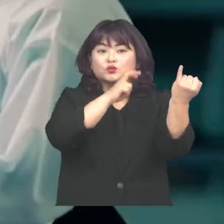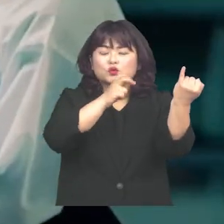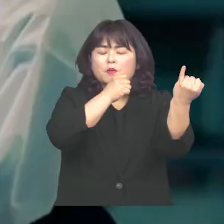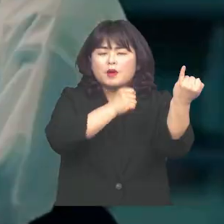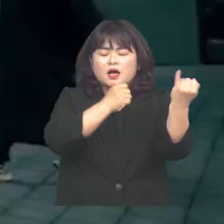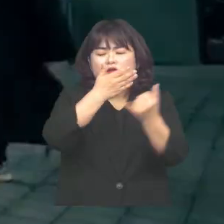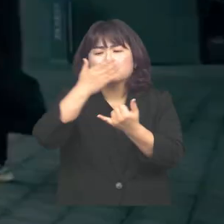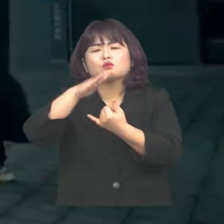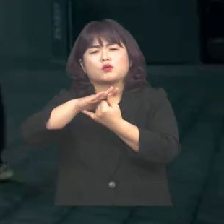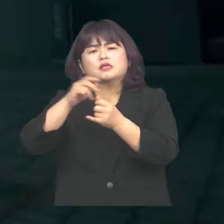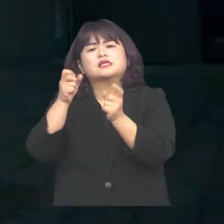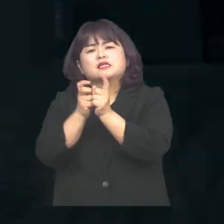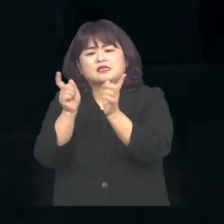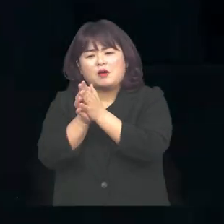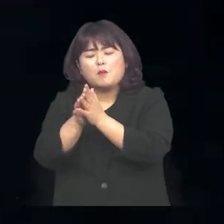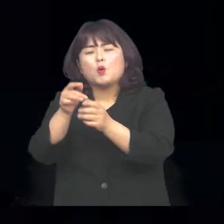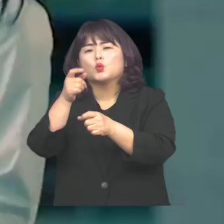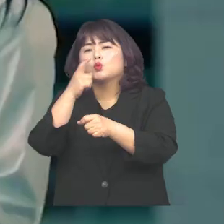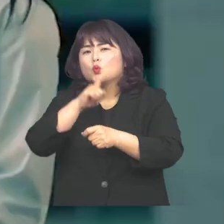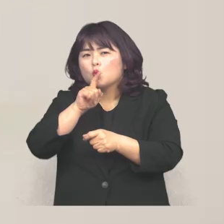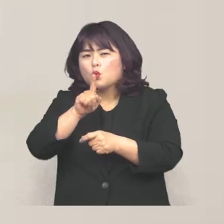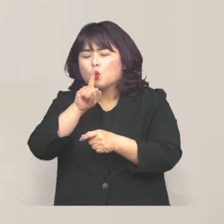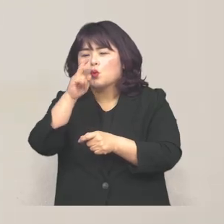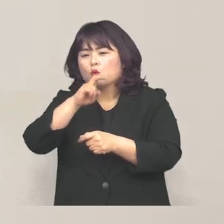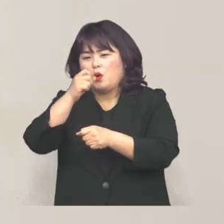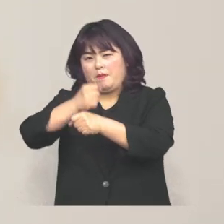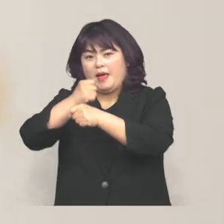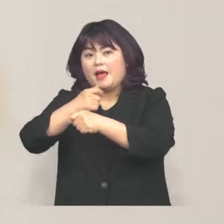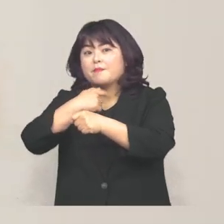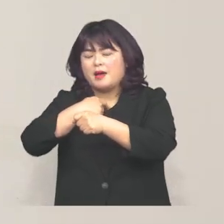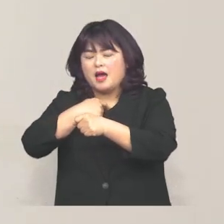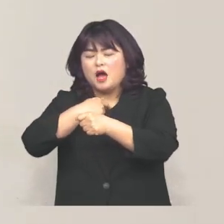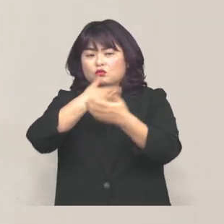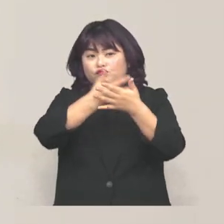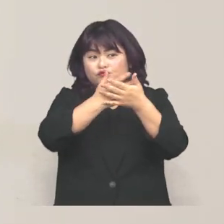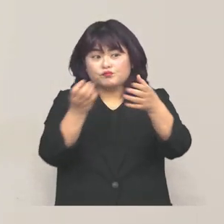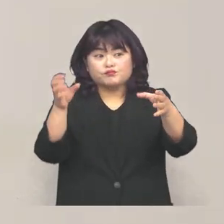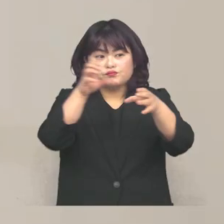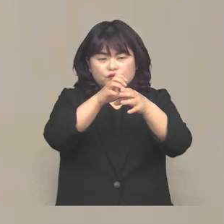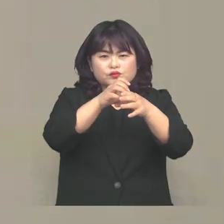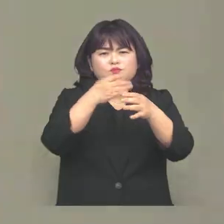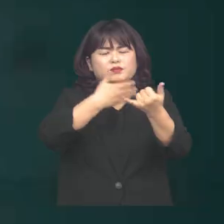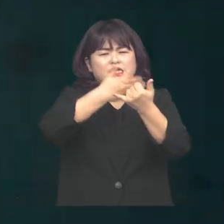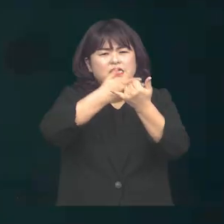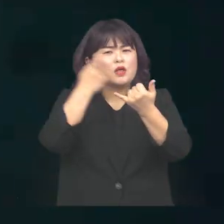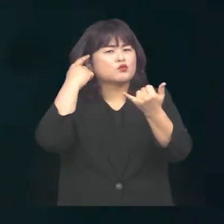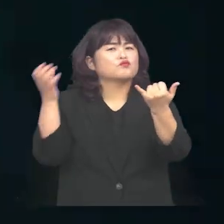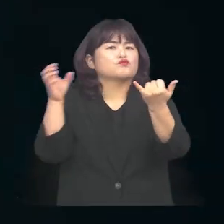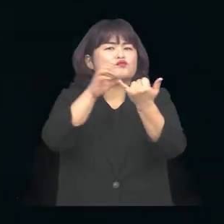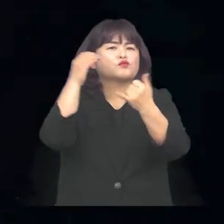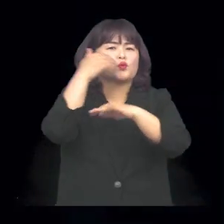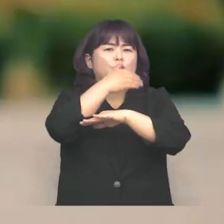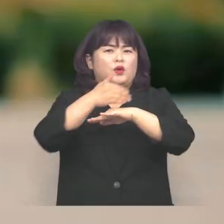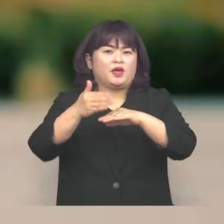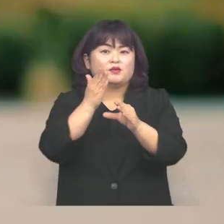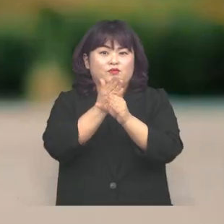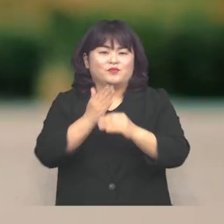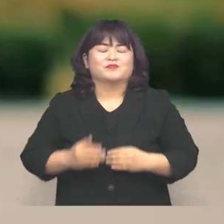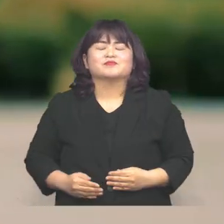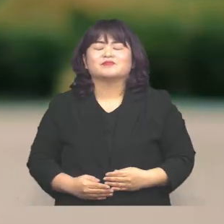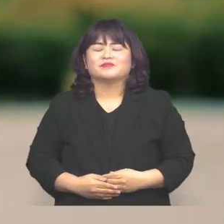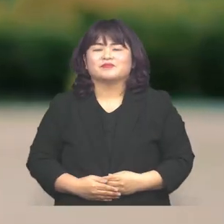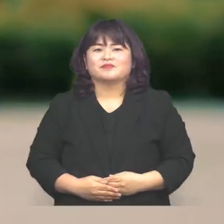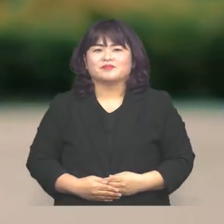헌정곡은 청소년들이 직접 작사, 작곡한 작품으로 뮤직비디오는 이달 말 용인시 청소년 미래재단 유튜브 채널을